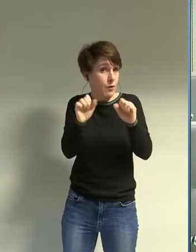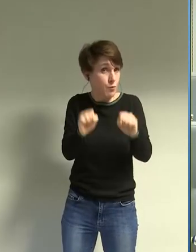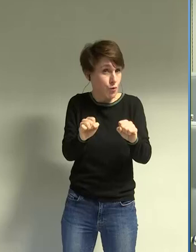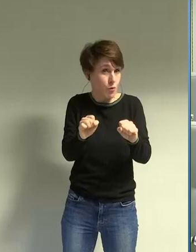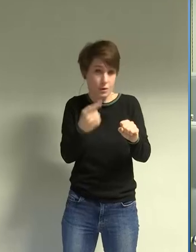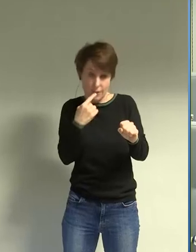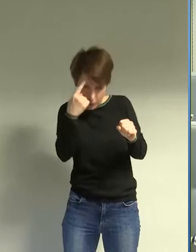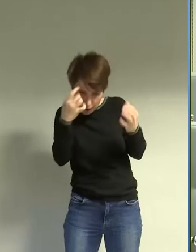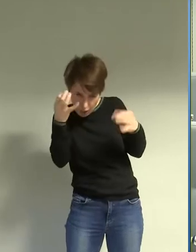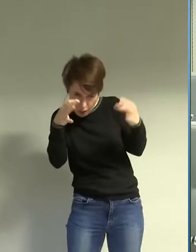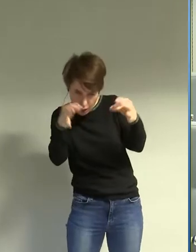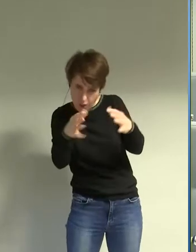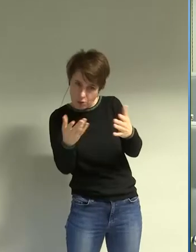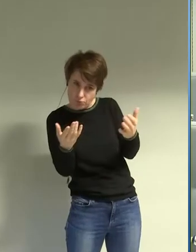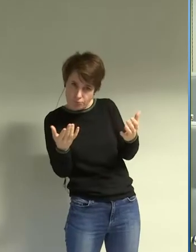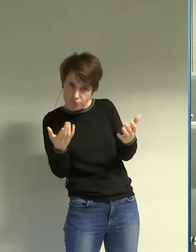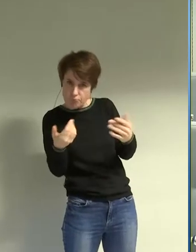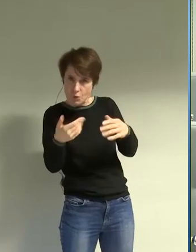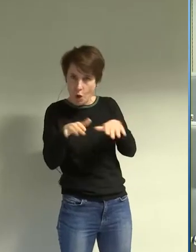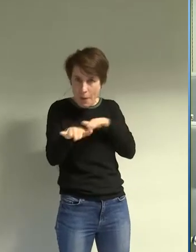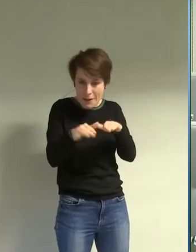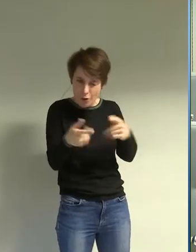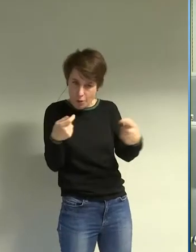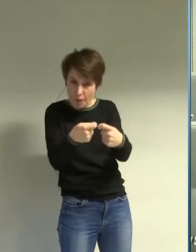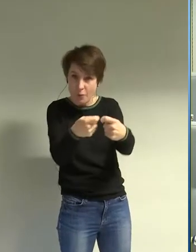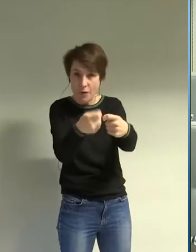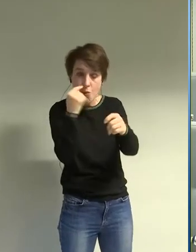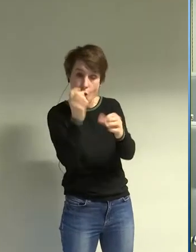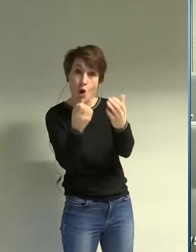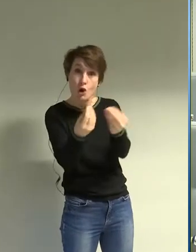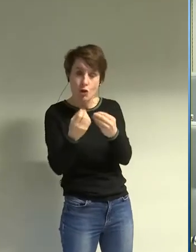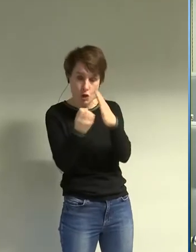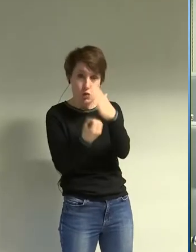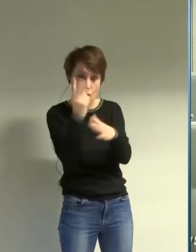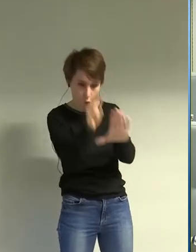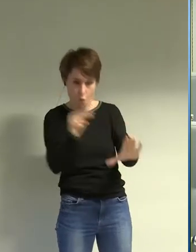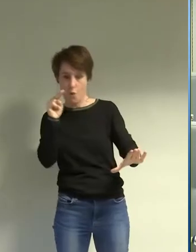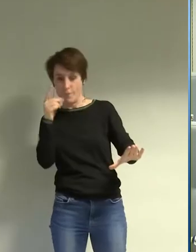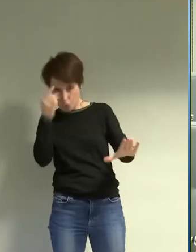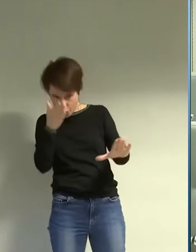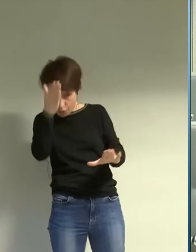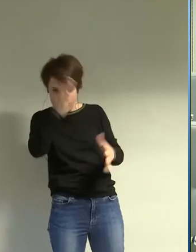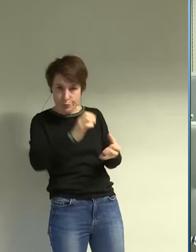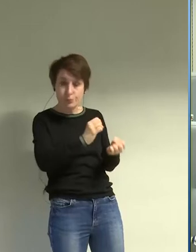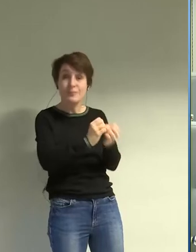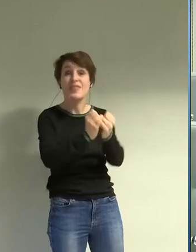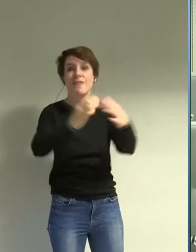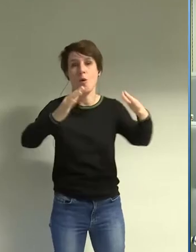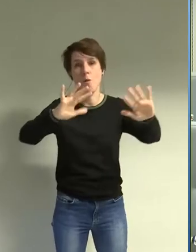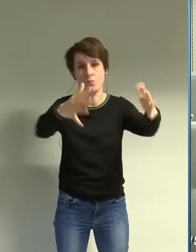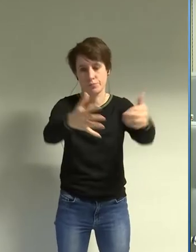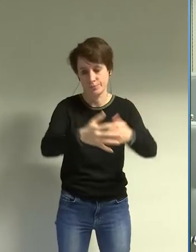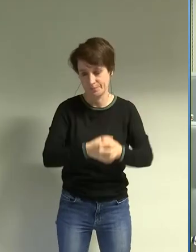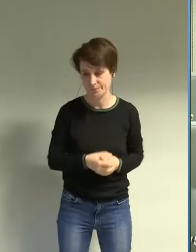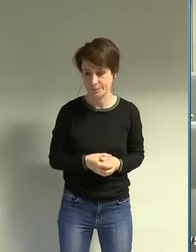méthodologiques que dans la façon de présenter une nouvelle vision pour un développement souhaitable et soutenable on aurait pu souhaiter justement une